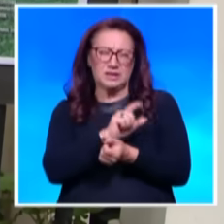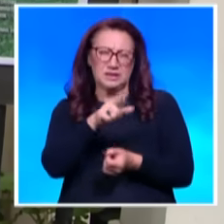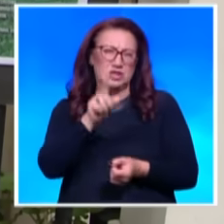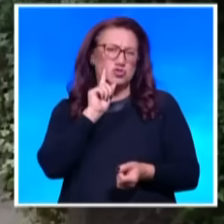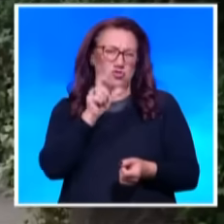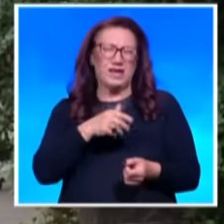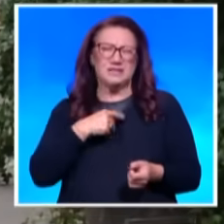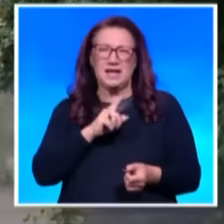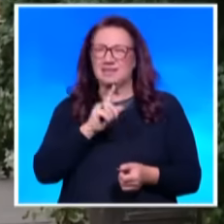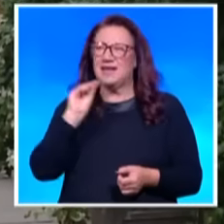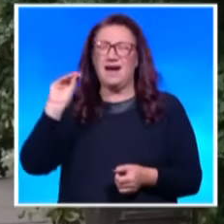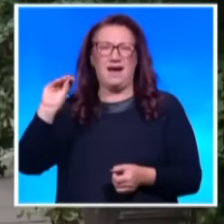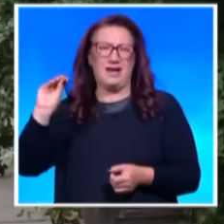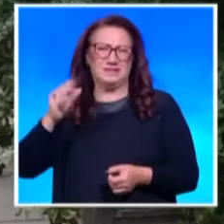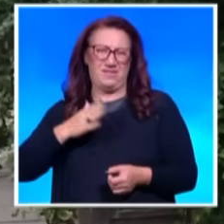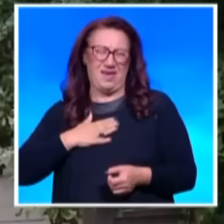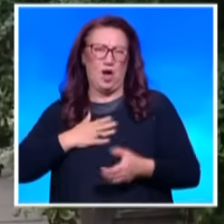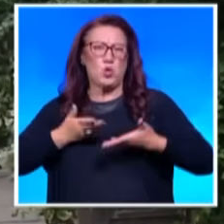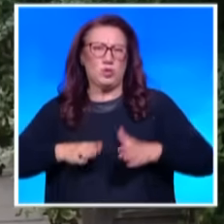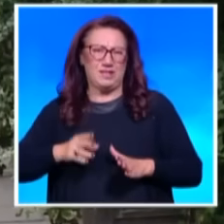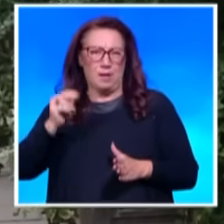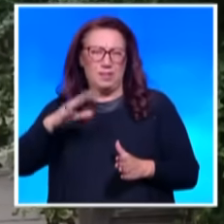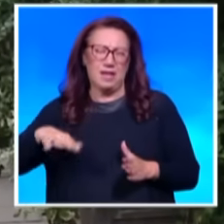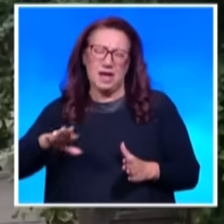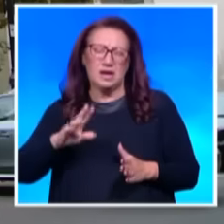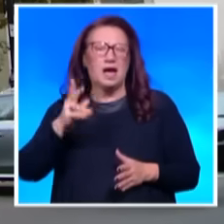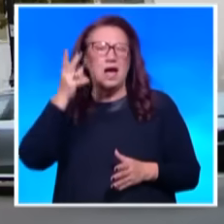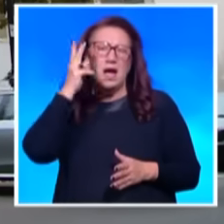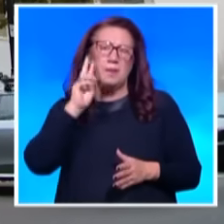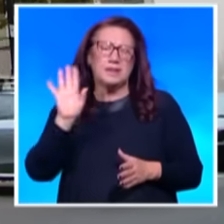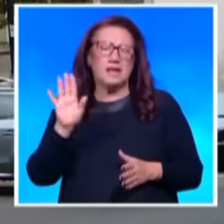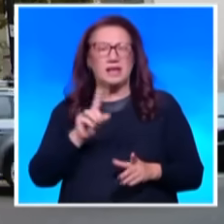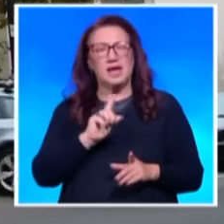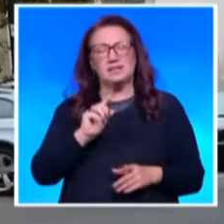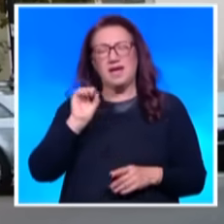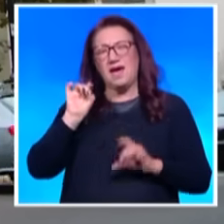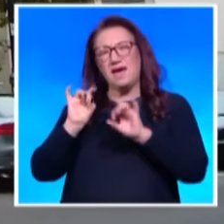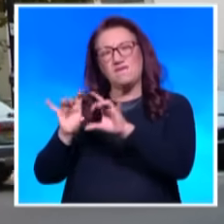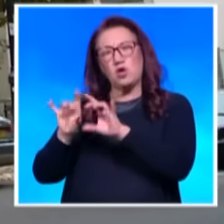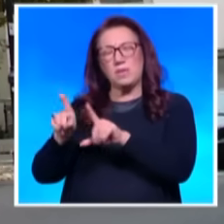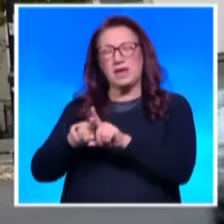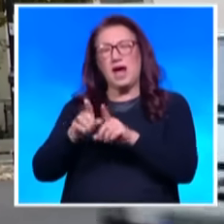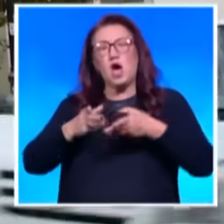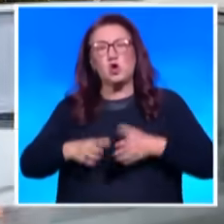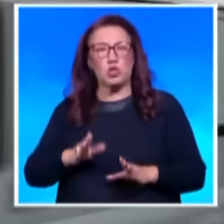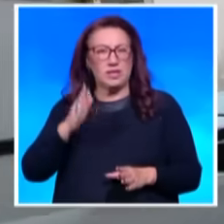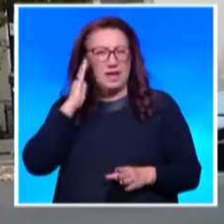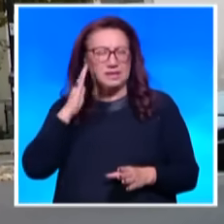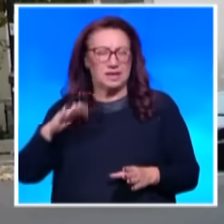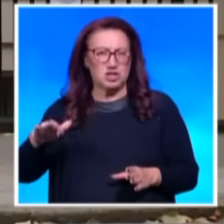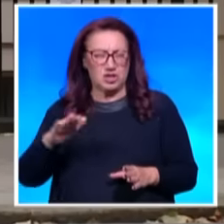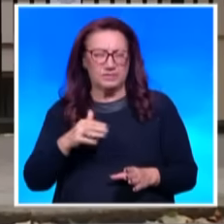информирана, британската полиция се съобразява с искането. Ние сме проверили, разбира се, в